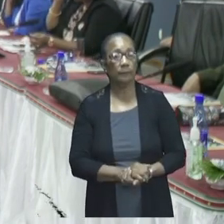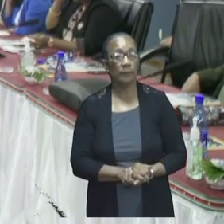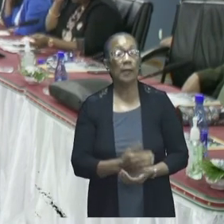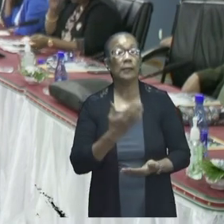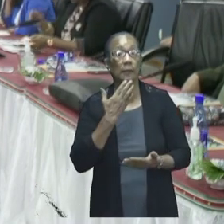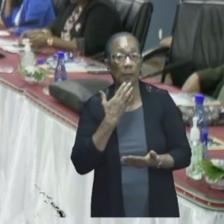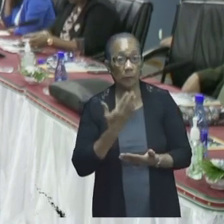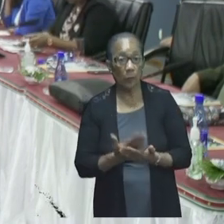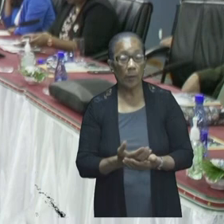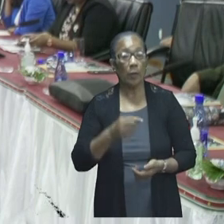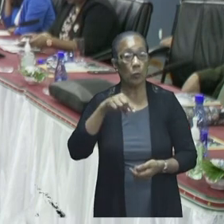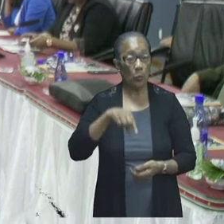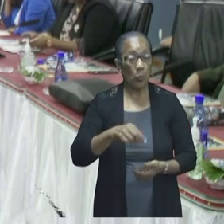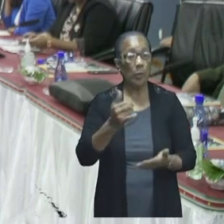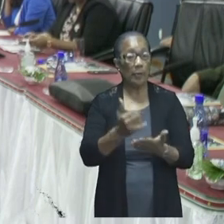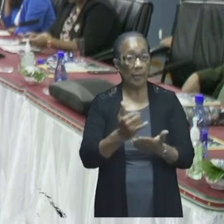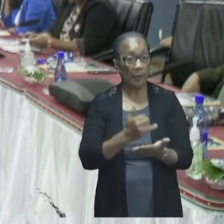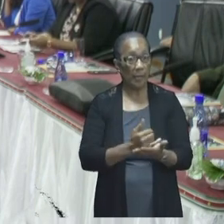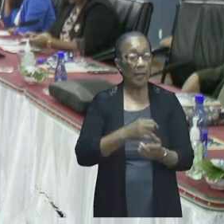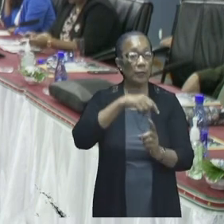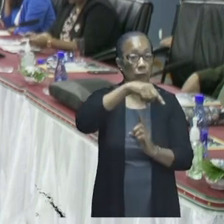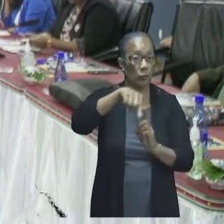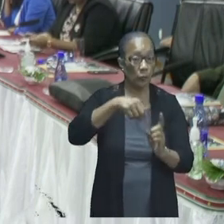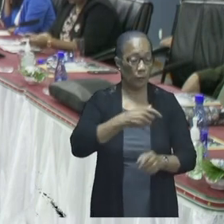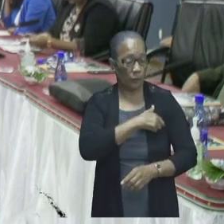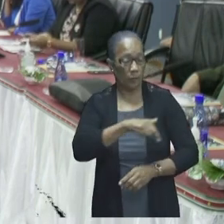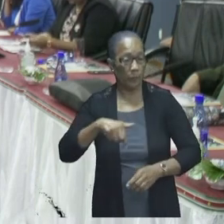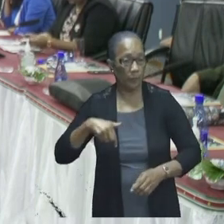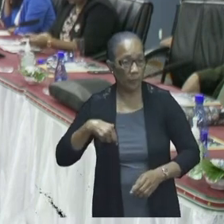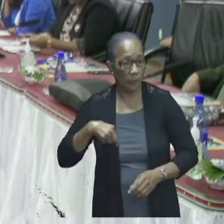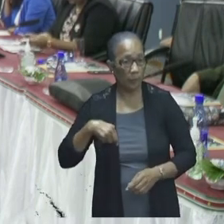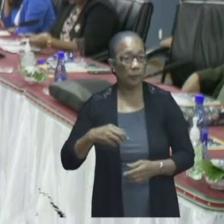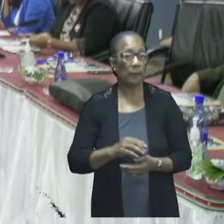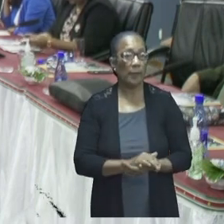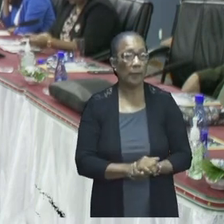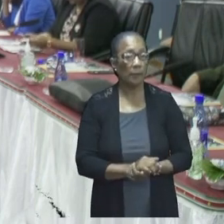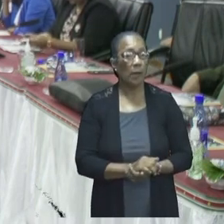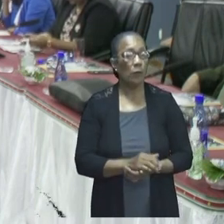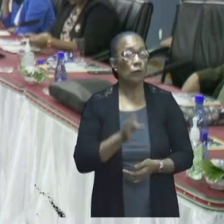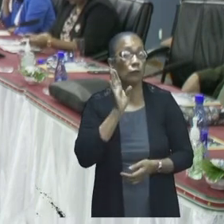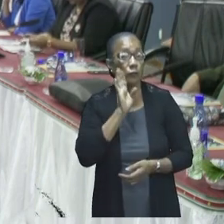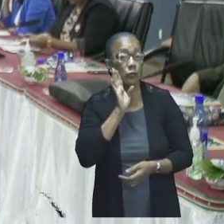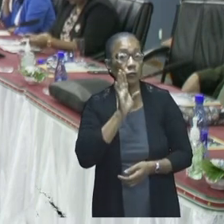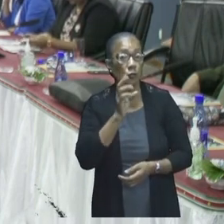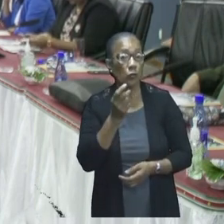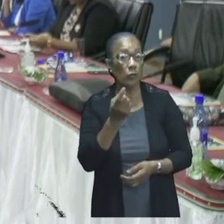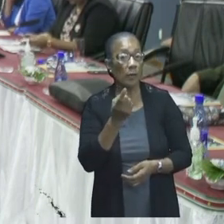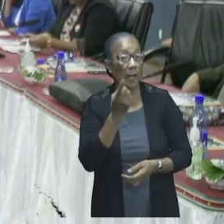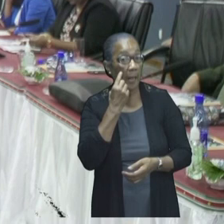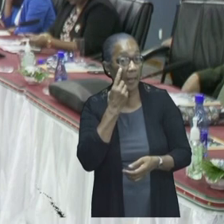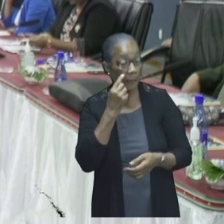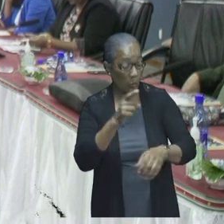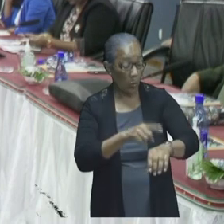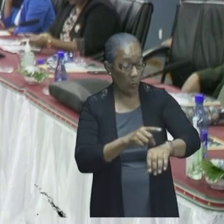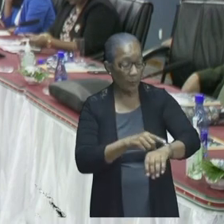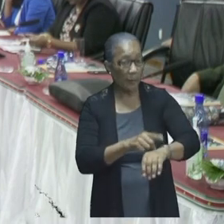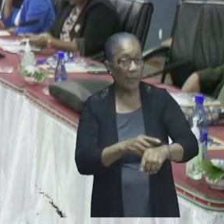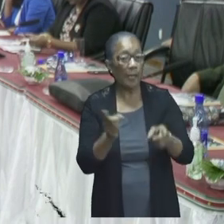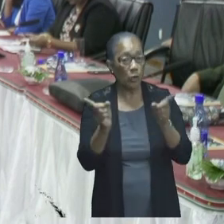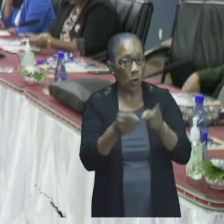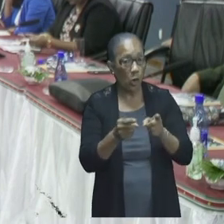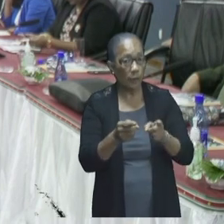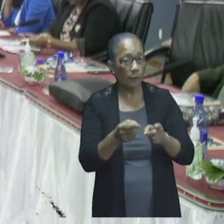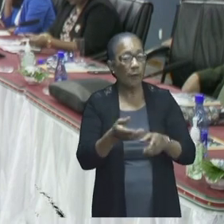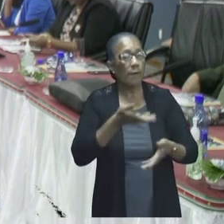dankuwel we gaan nu naar de laatste ronde voor de brief in mag ik je vragen om omwille van de tijd uw vragen korte efficiënte steel alsjeblieft